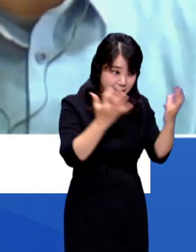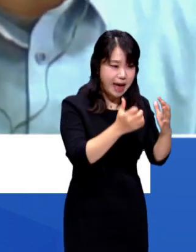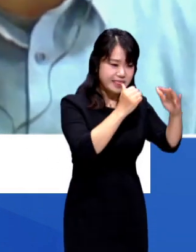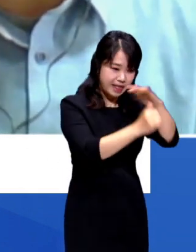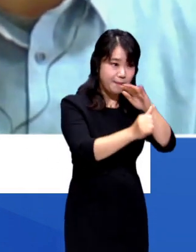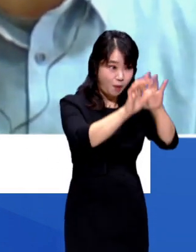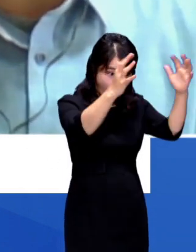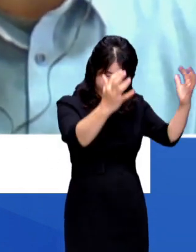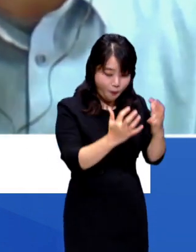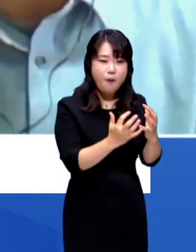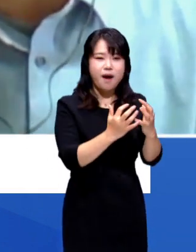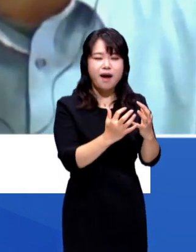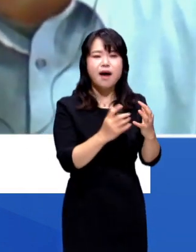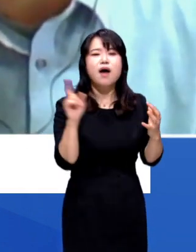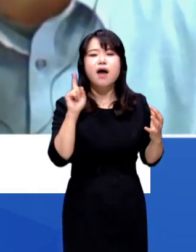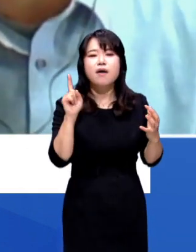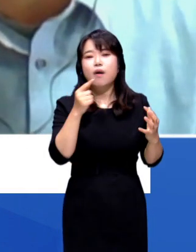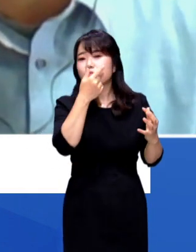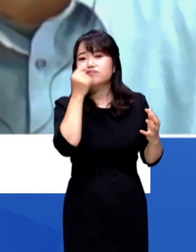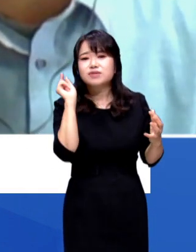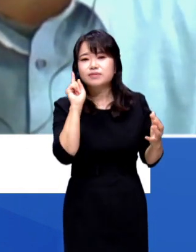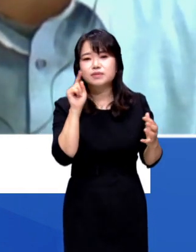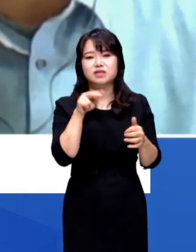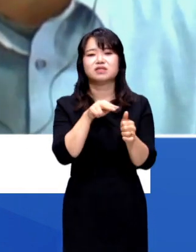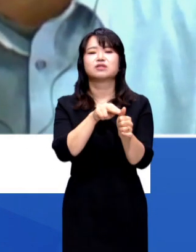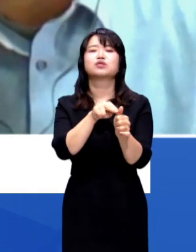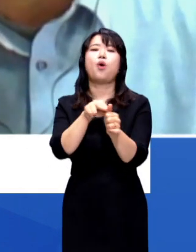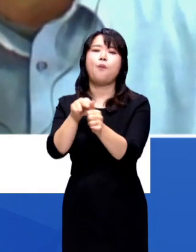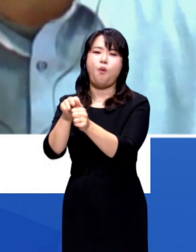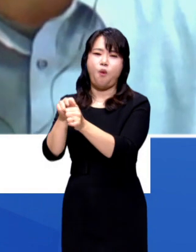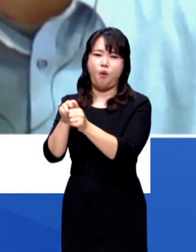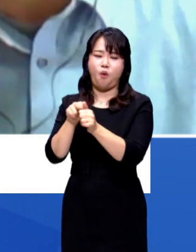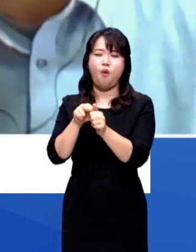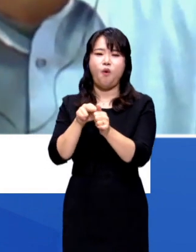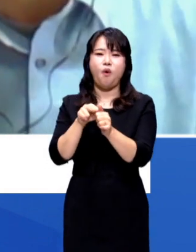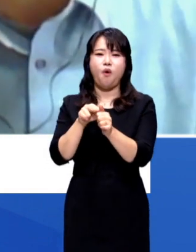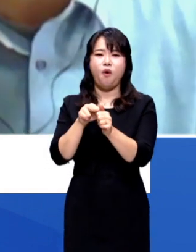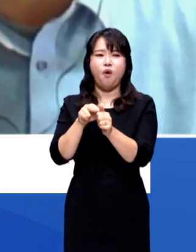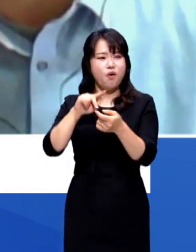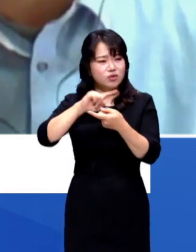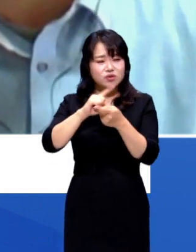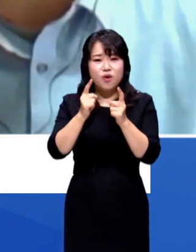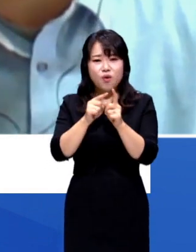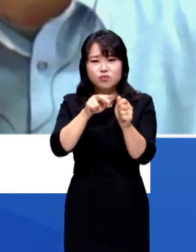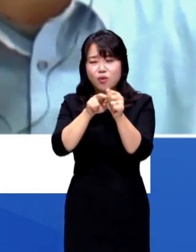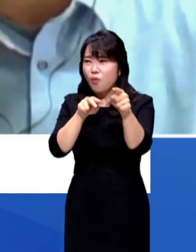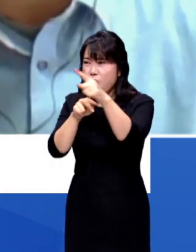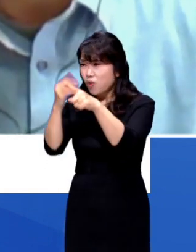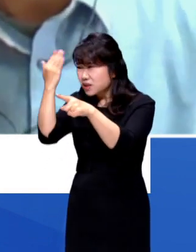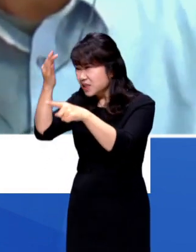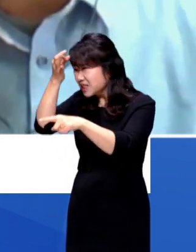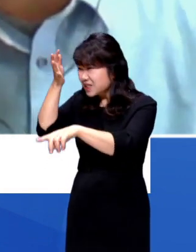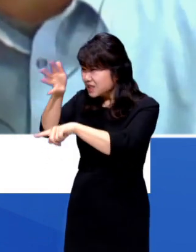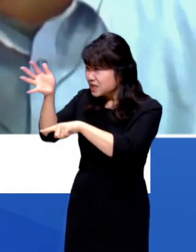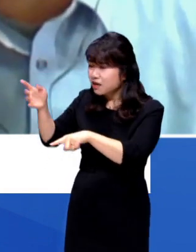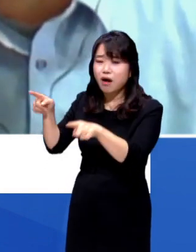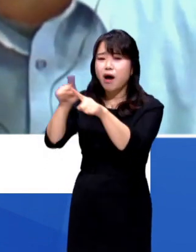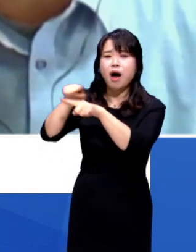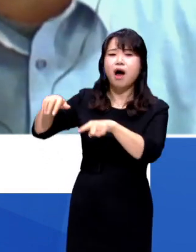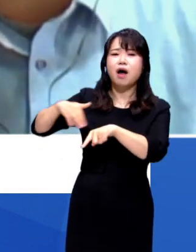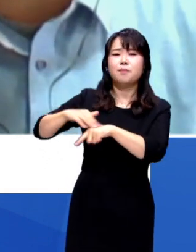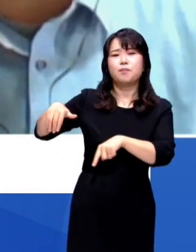가장 그 부족한 게 정보에 있어서 그 미비점입니다. 정보 교류가 전혀 이루어지지 않은 상태에서